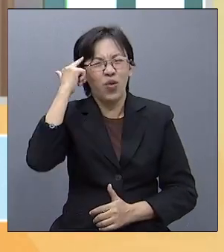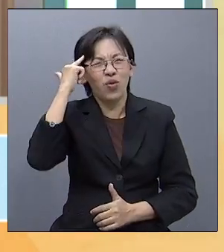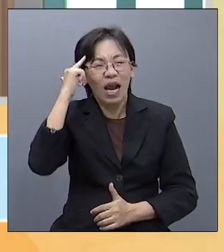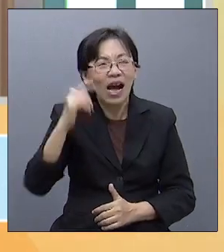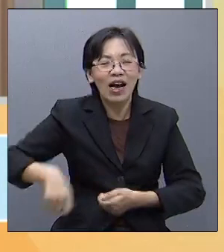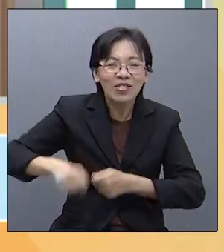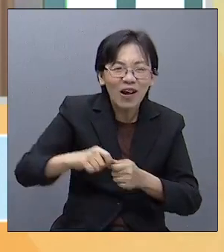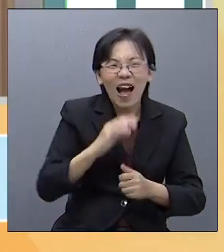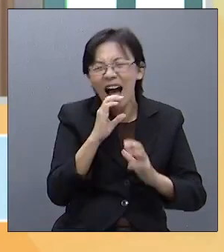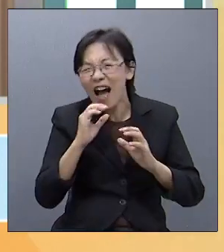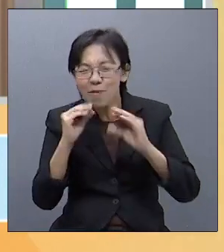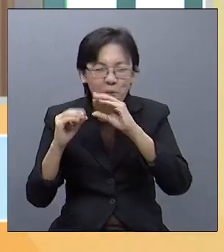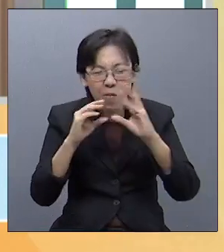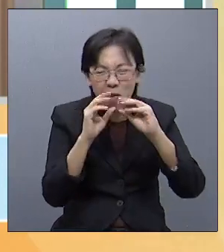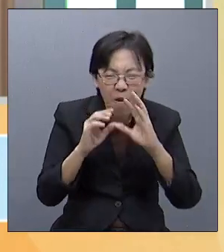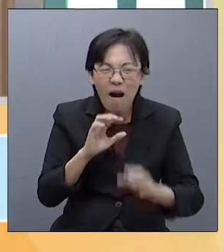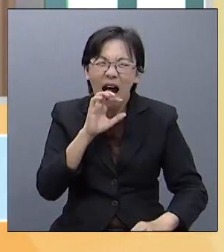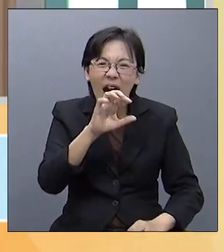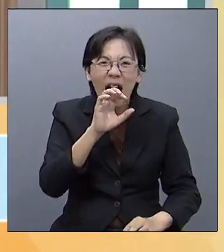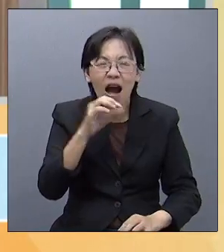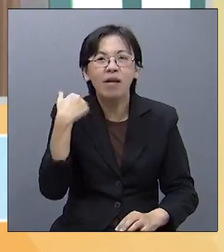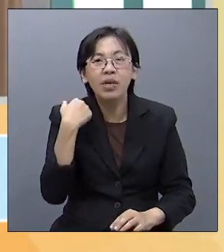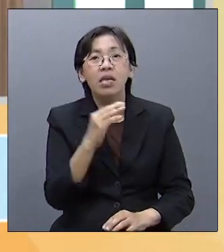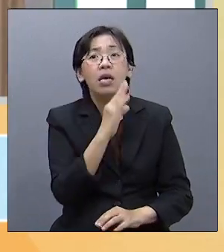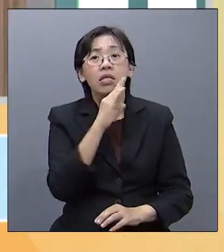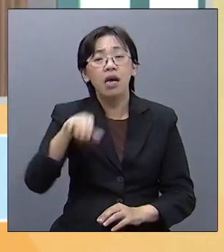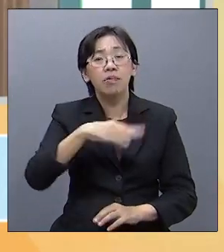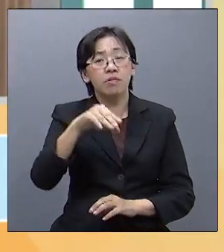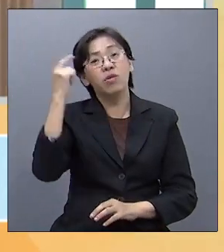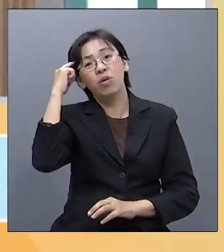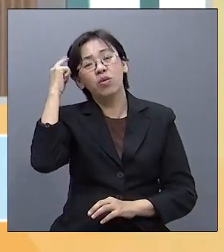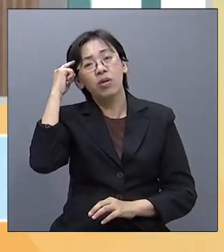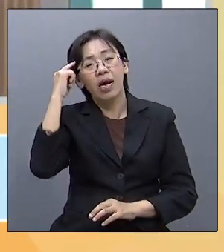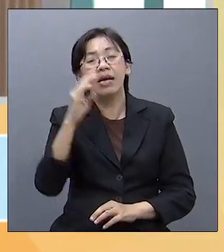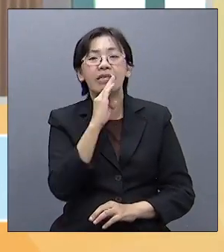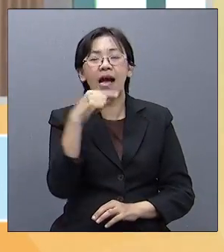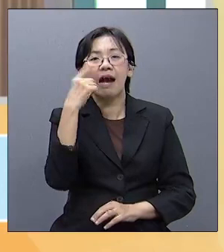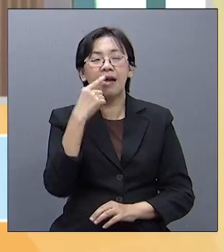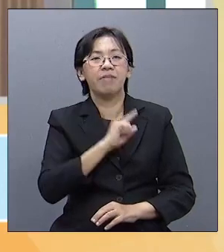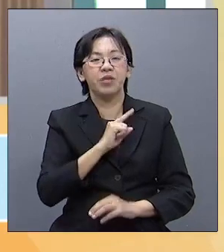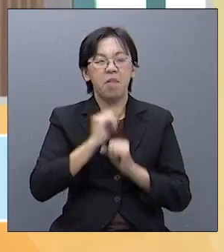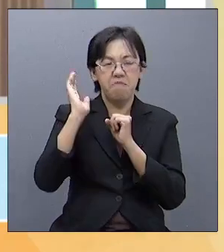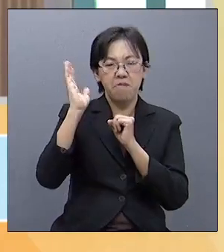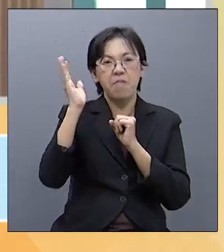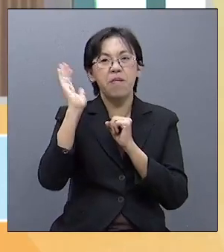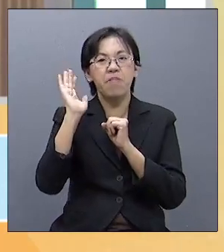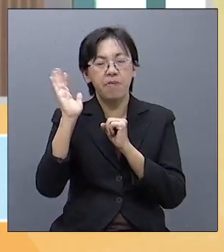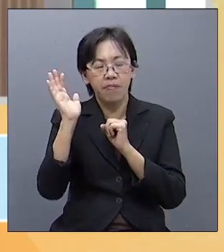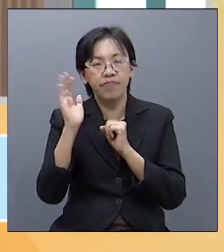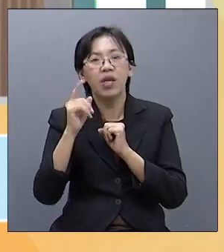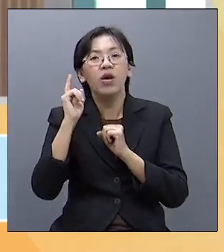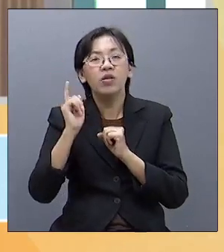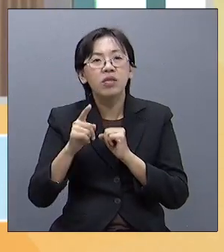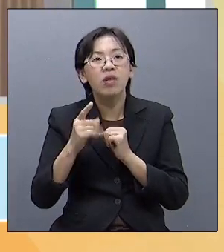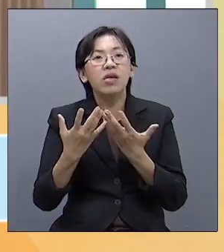องมีการส่งเสียงดังหรืออะไรพวกนี้แต่ทีนี้เนี่ยถ้าในคนที่จําเป็นจะต้องเป็นสปีกเกอร์หรือว่าเป็น MC อย่างเงี้ยครับผมแนะว่าอาจจะต้องใส่พวกตั